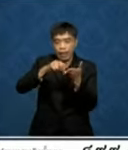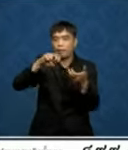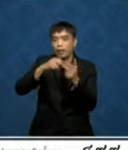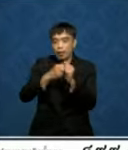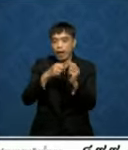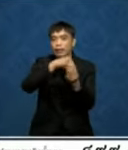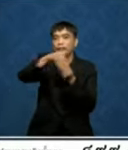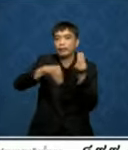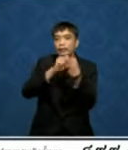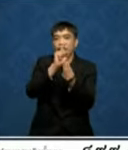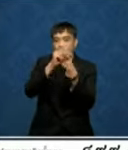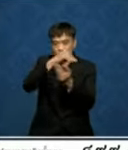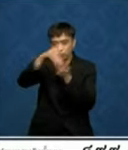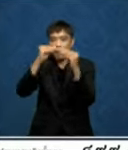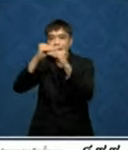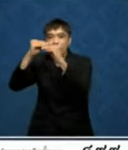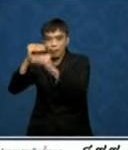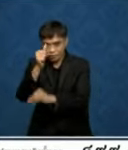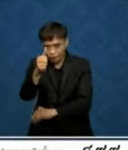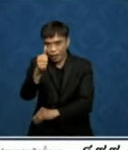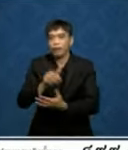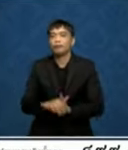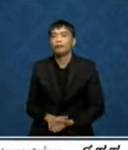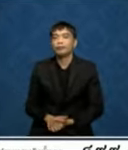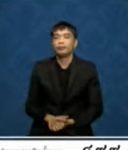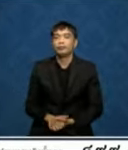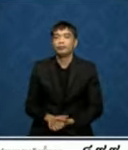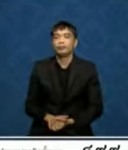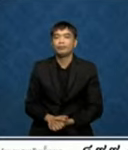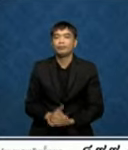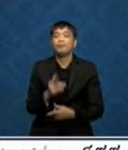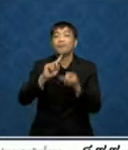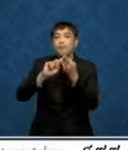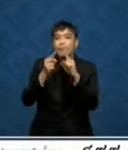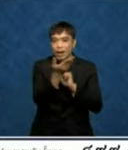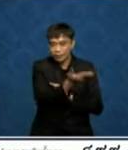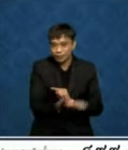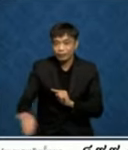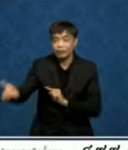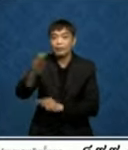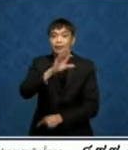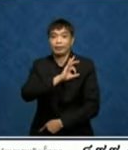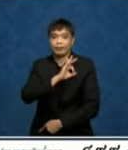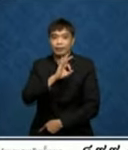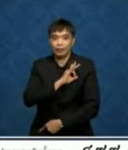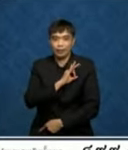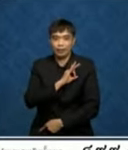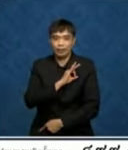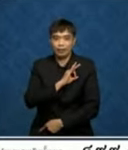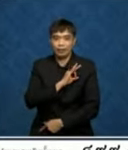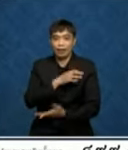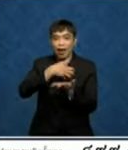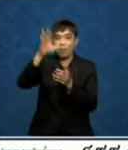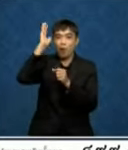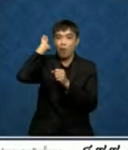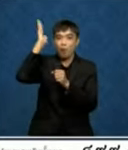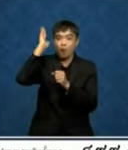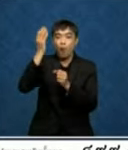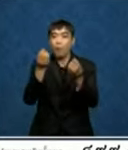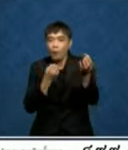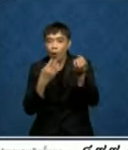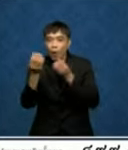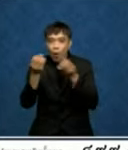วัตถุประสงค์กับเพื่อนสมาชิกและเพื่อนกรรมาธิการที่ได้นำเสนอหลายท่านนะครับผมจะพยายามสรุปเป็นประเด็น